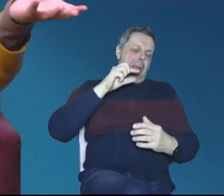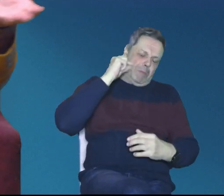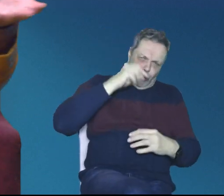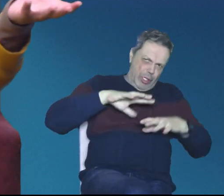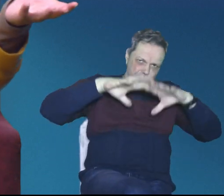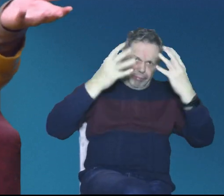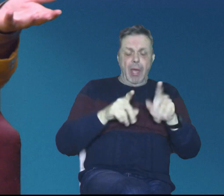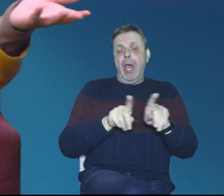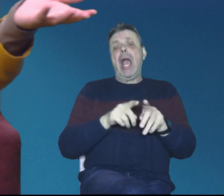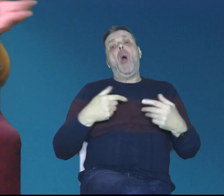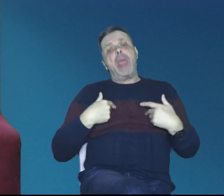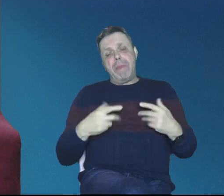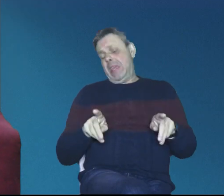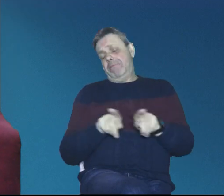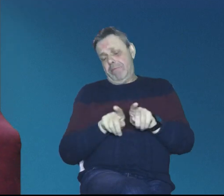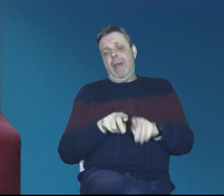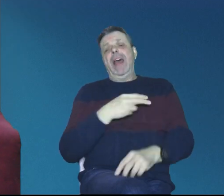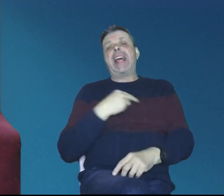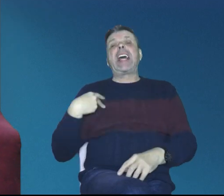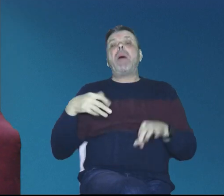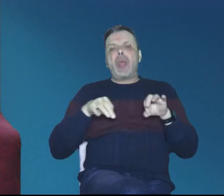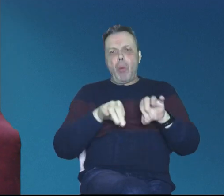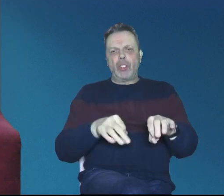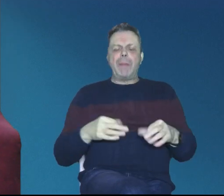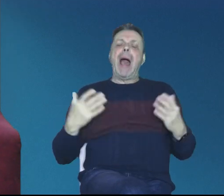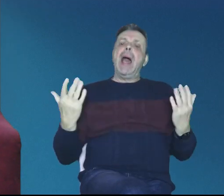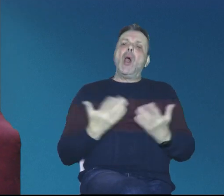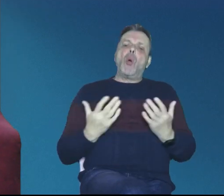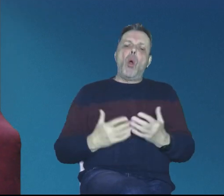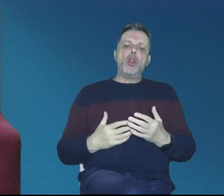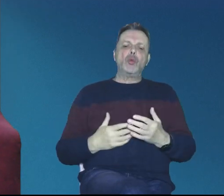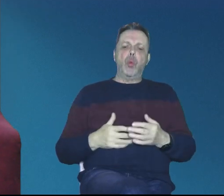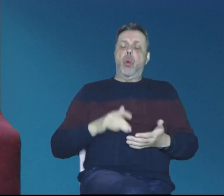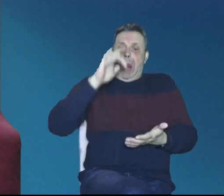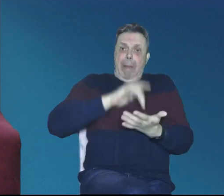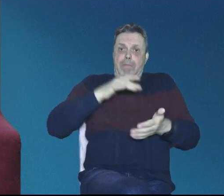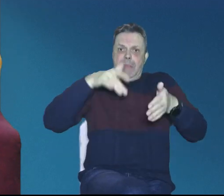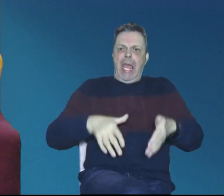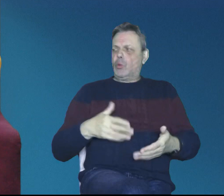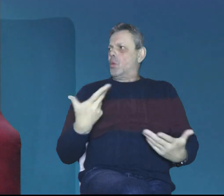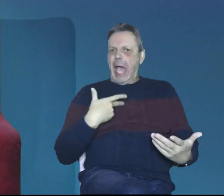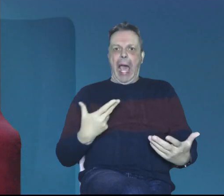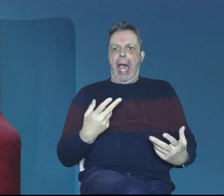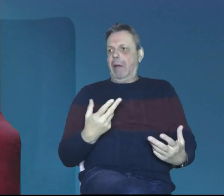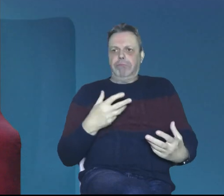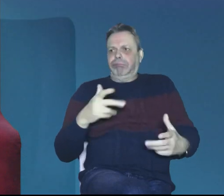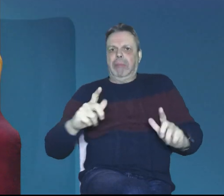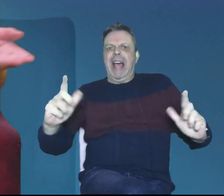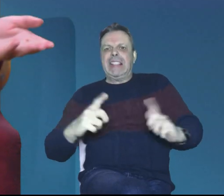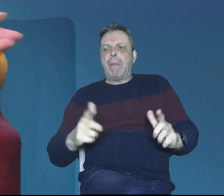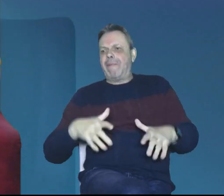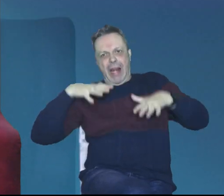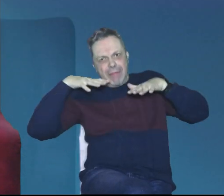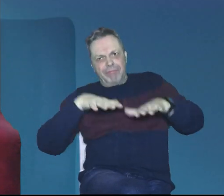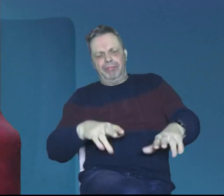i izvođačima, kao što smo i mi na kraju na zagrebačkim ulicama, koji su na licu mjesta sa